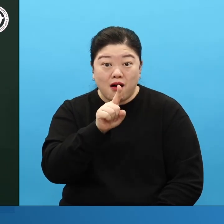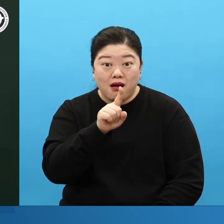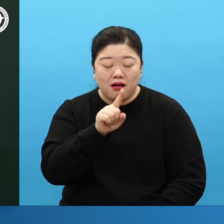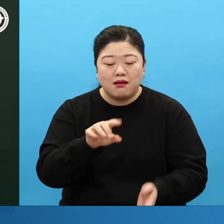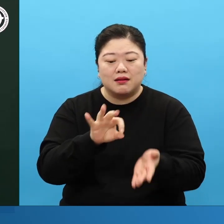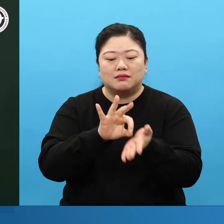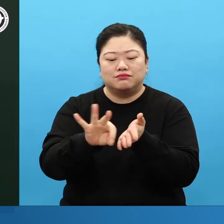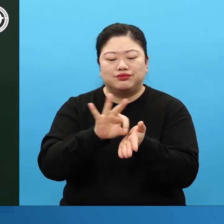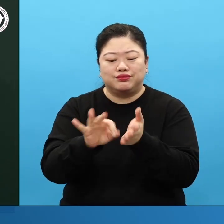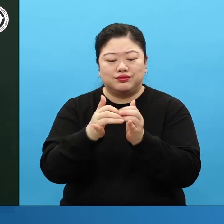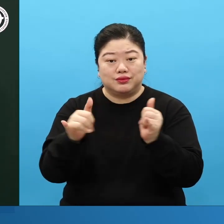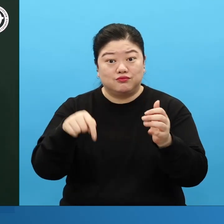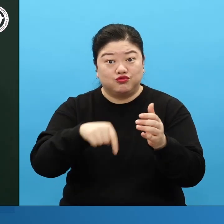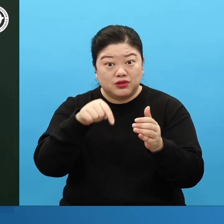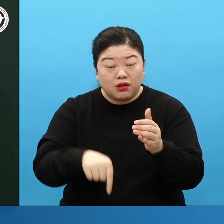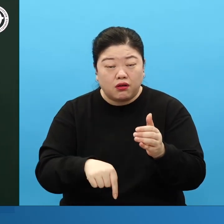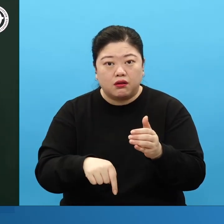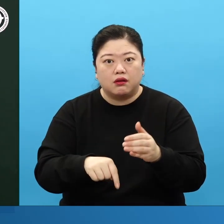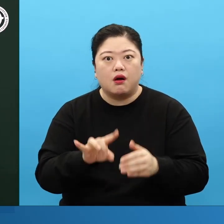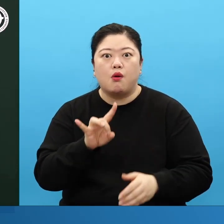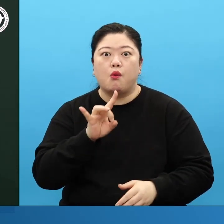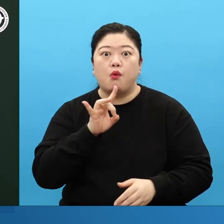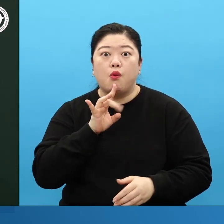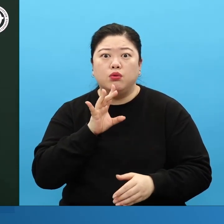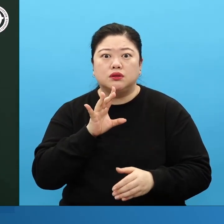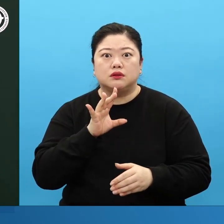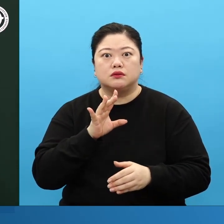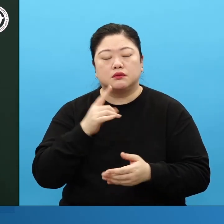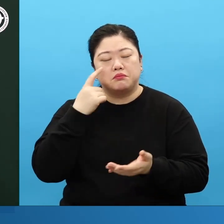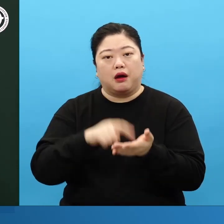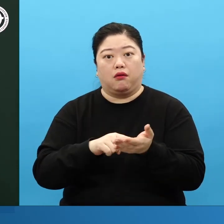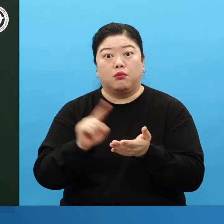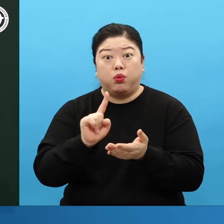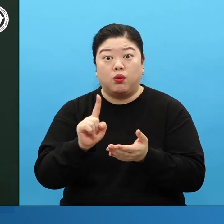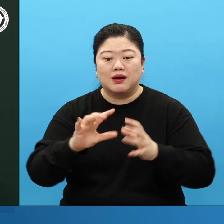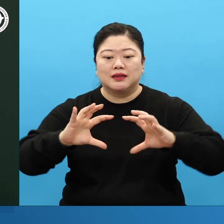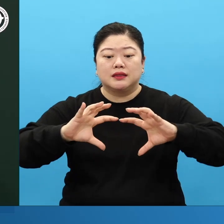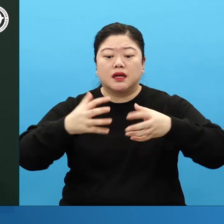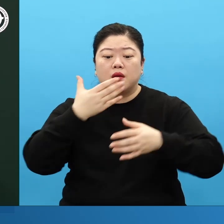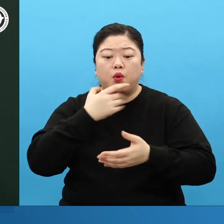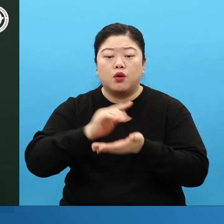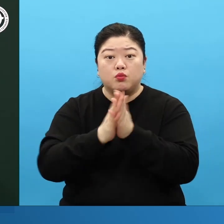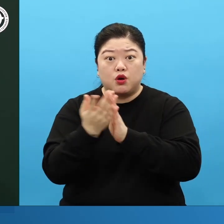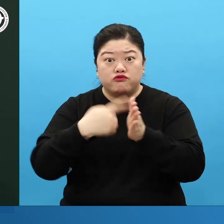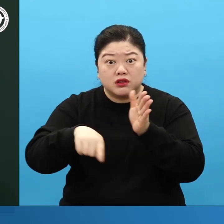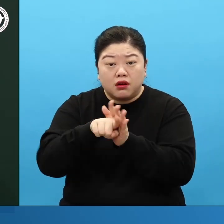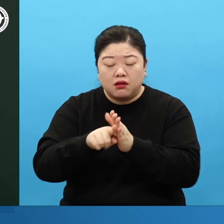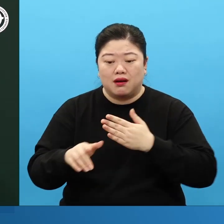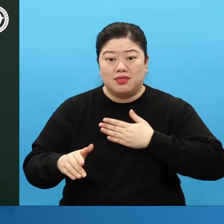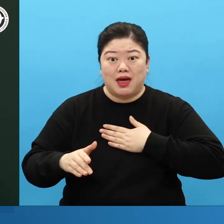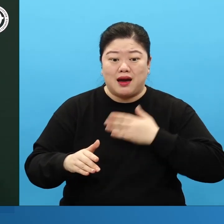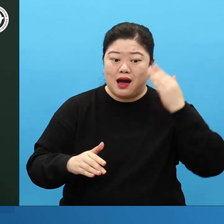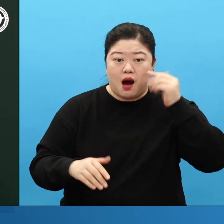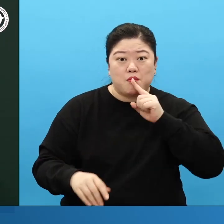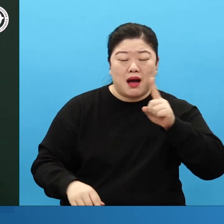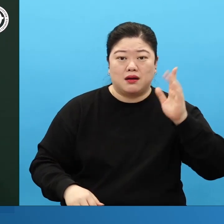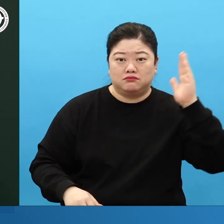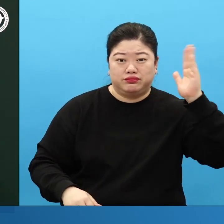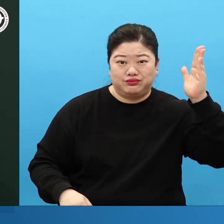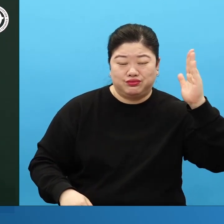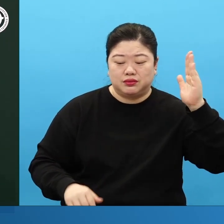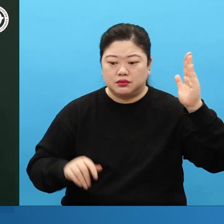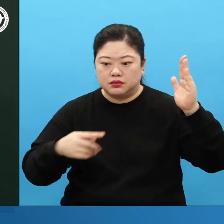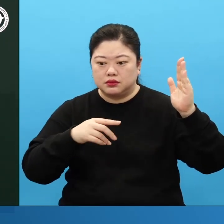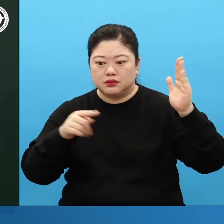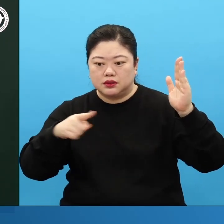de las personas que 그렇죠. usan el español, él ha 세계복음만 buscado 통역하잖아요. el aspecto de solo porque él está 그러면 interpretando para la evangelización del mundo. 호수에는 뭘